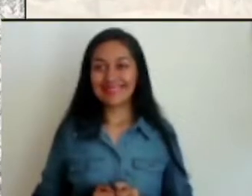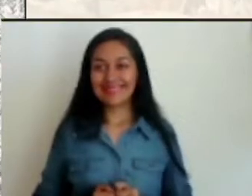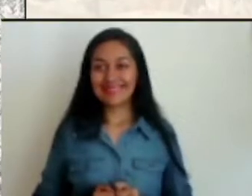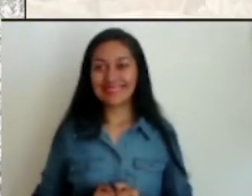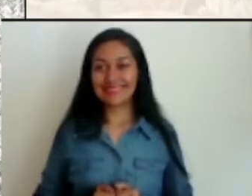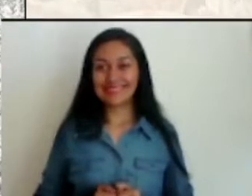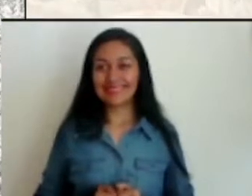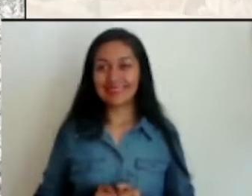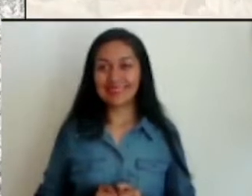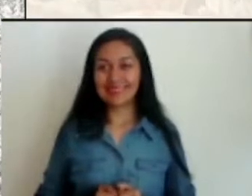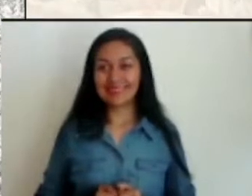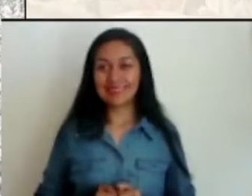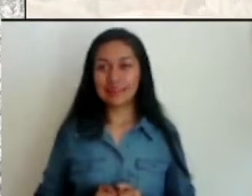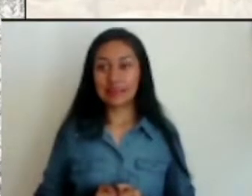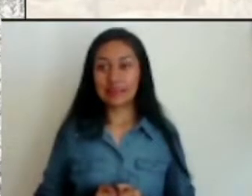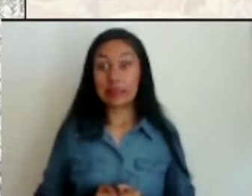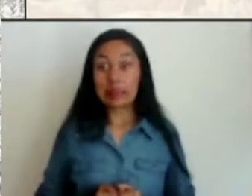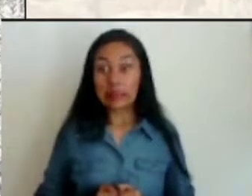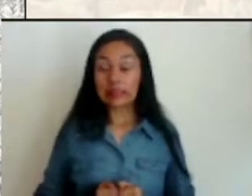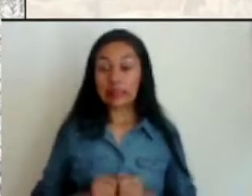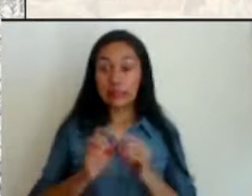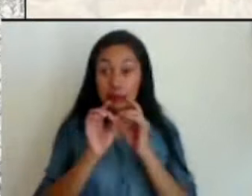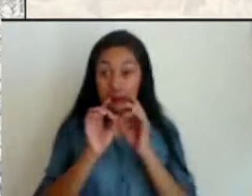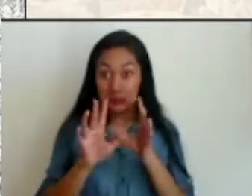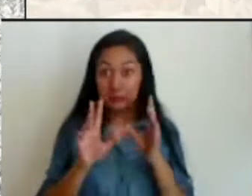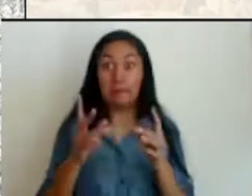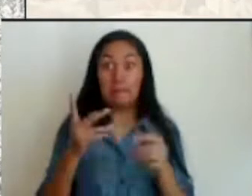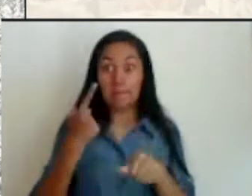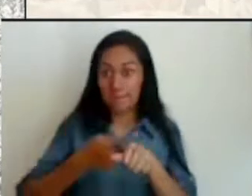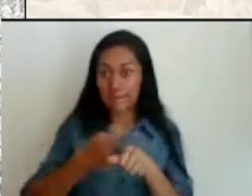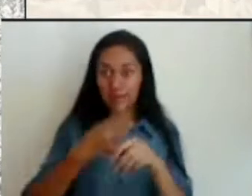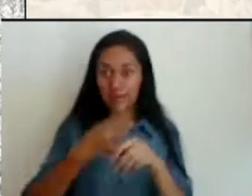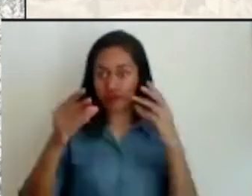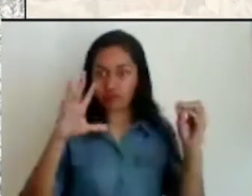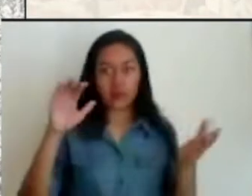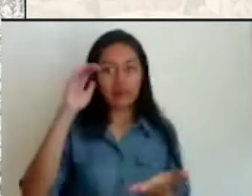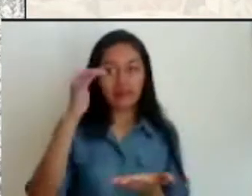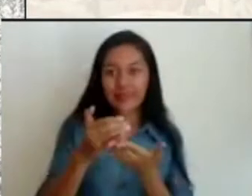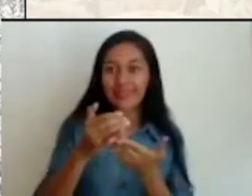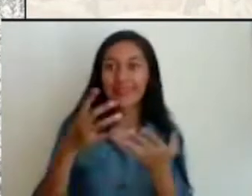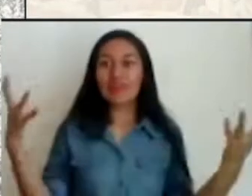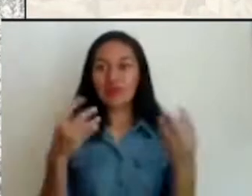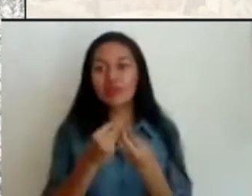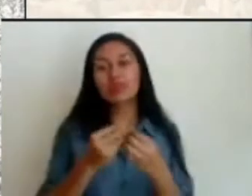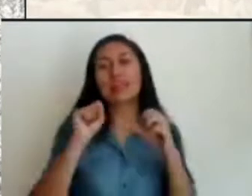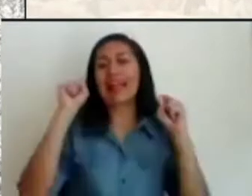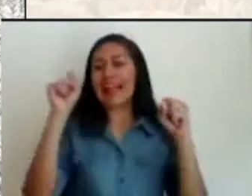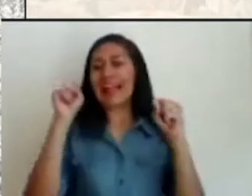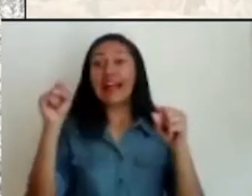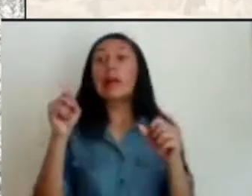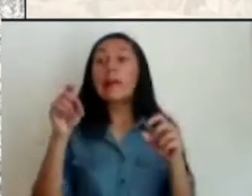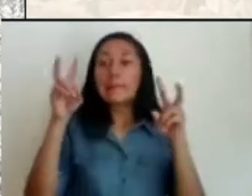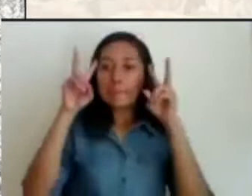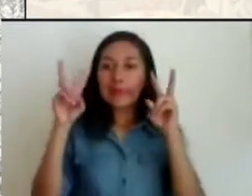Se hizo, quando terminò l'epidemia, una gran processione per celebrare il che aveva cedido la peste, ora con la Virgen della Salute. Y